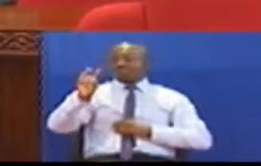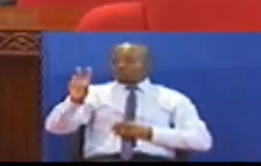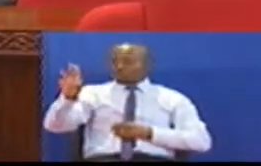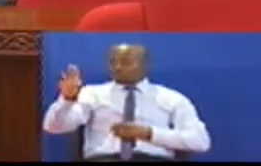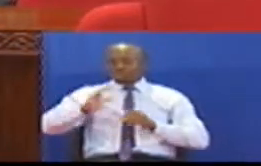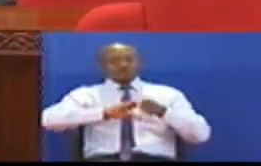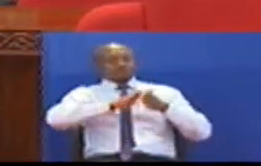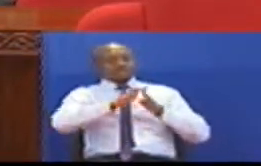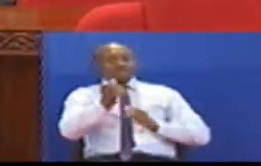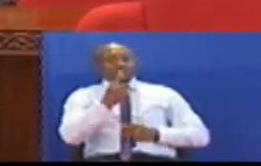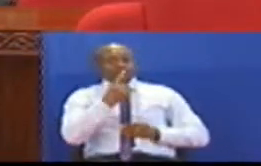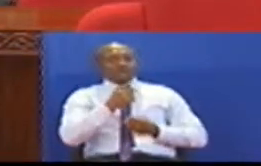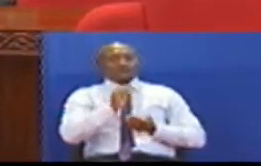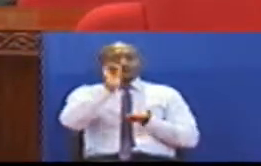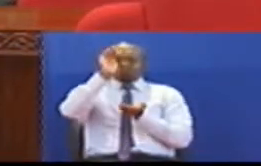za kufubaza